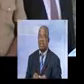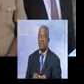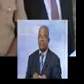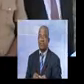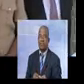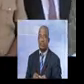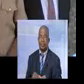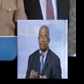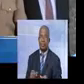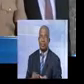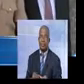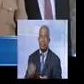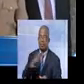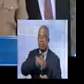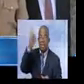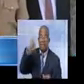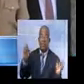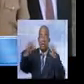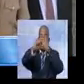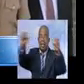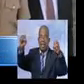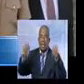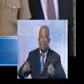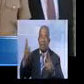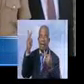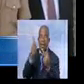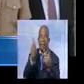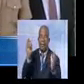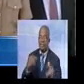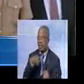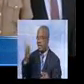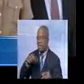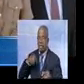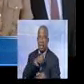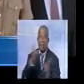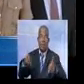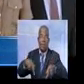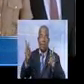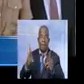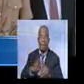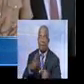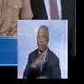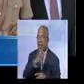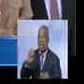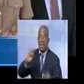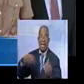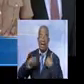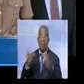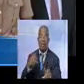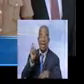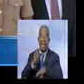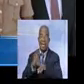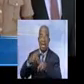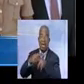défi, c'est d'avoir un système performant, un système qui permet d'avoir des délais courts pour la